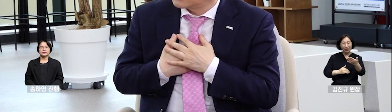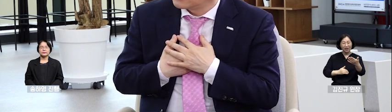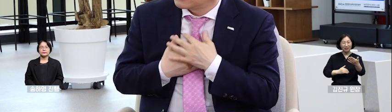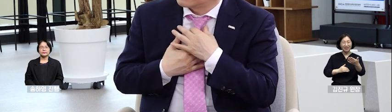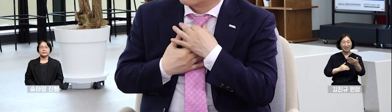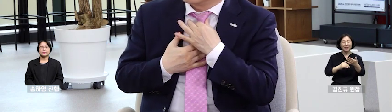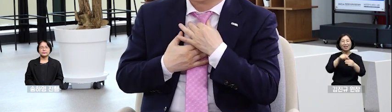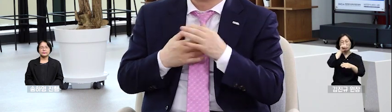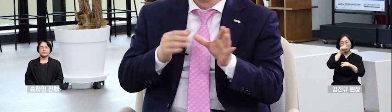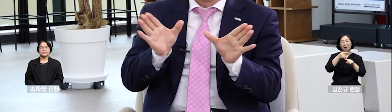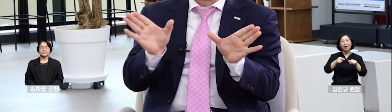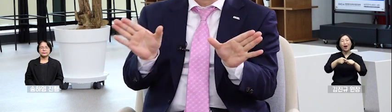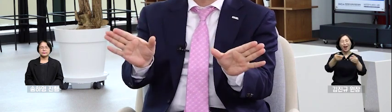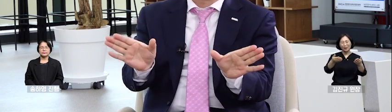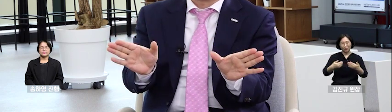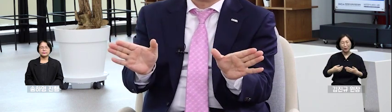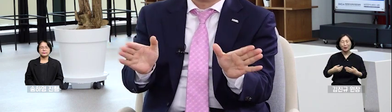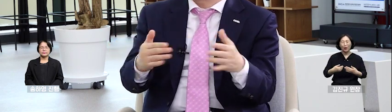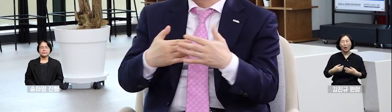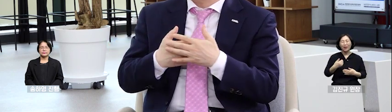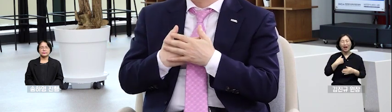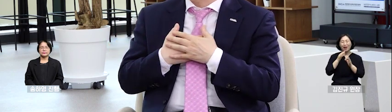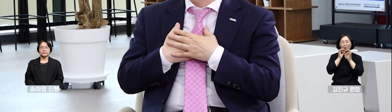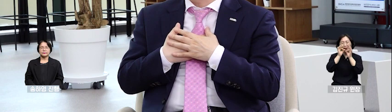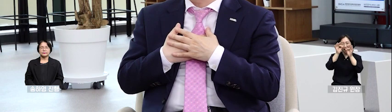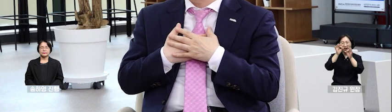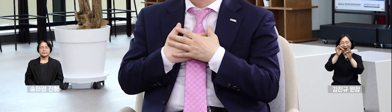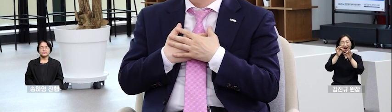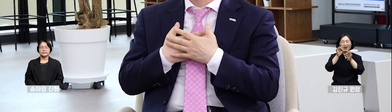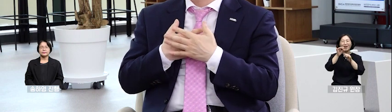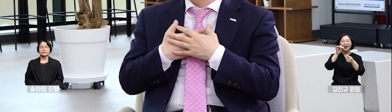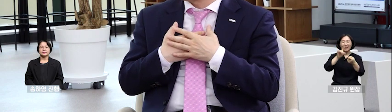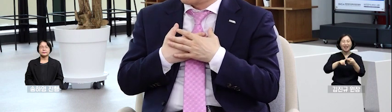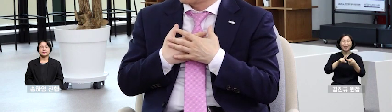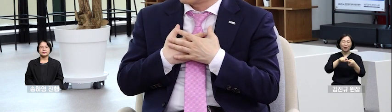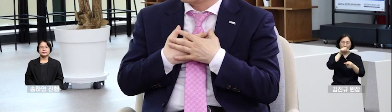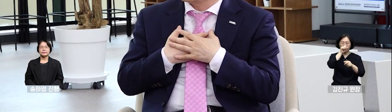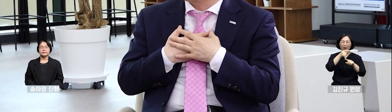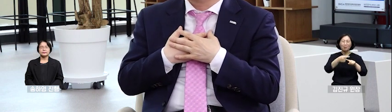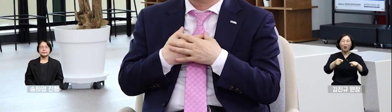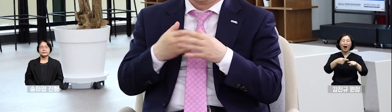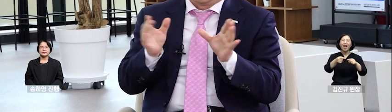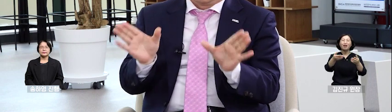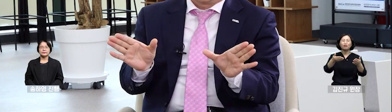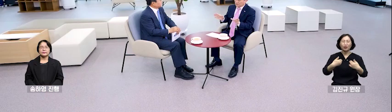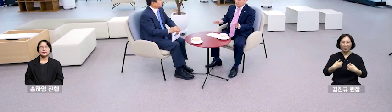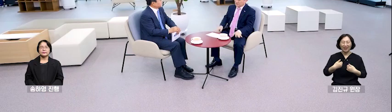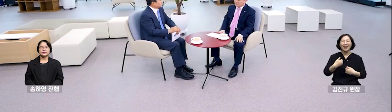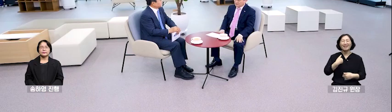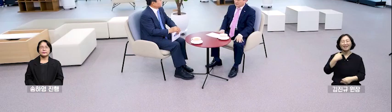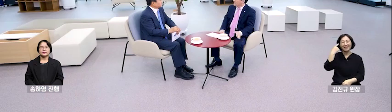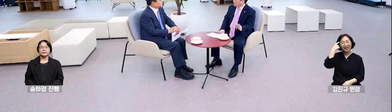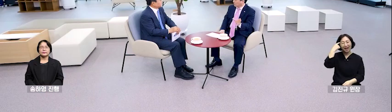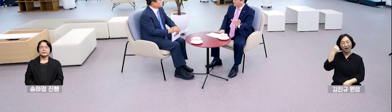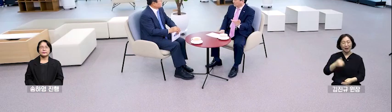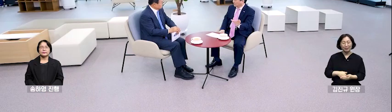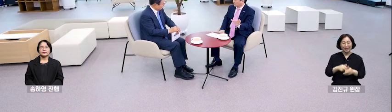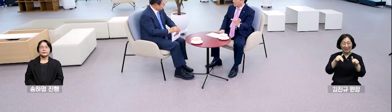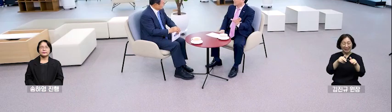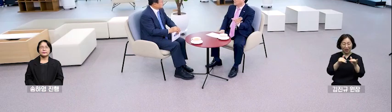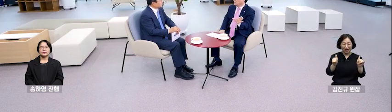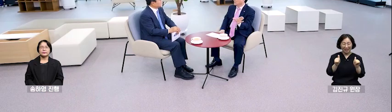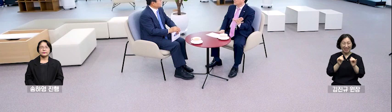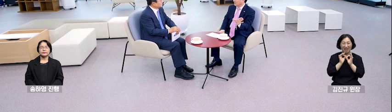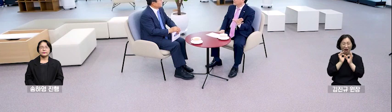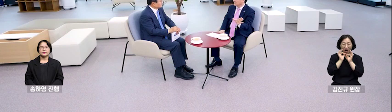해주셨다 야아 계속 하도록 한 것들이 좋게 평가 해 주었구나 라는 부분에서 이제 좋게 생각하고 거 직원들이 열심히 도로 경고 에